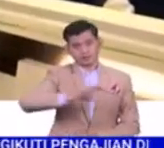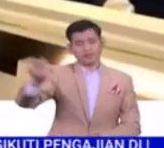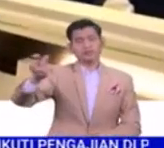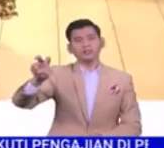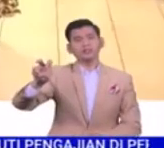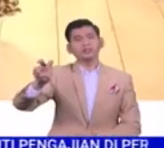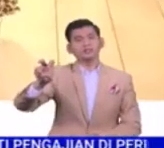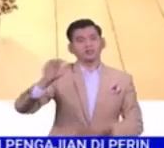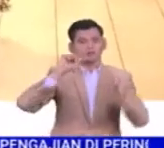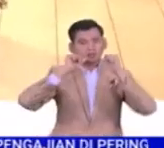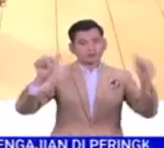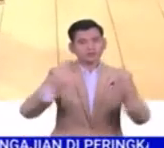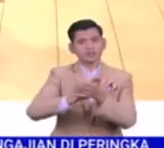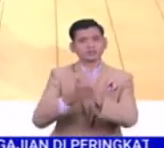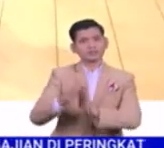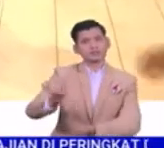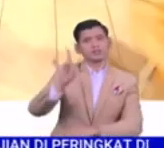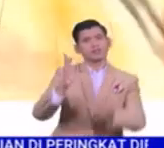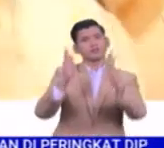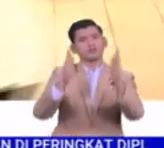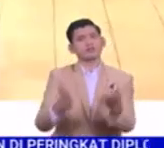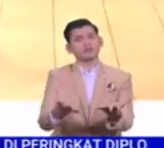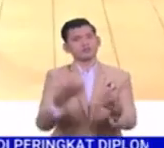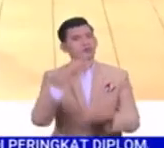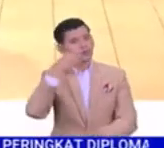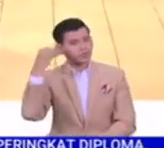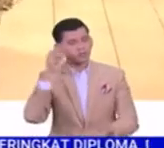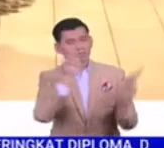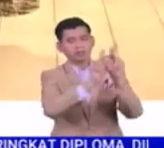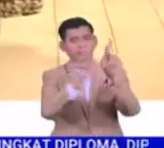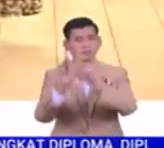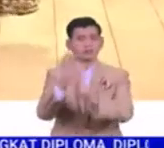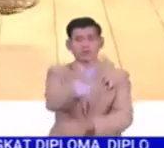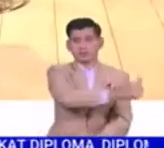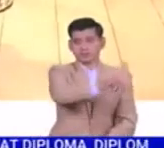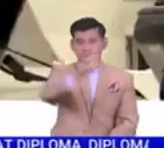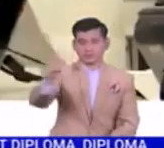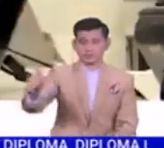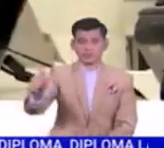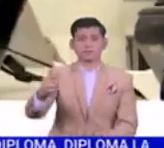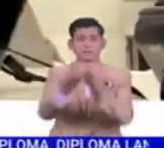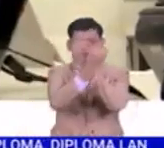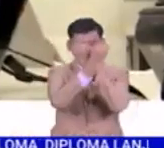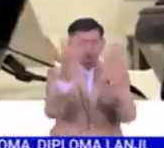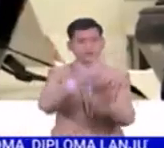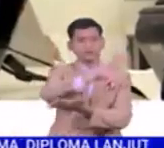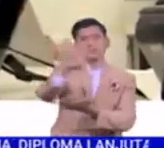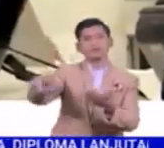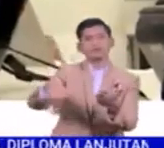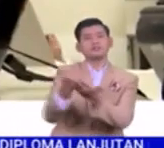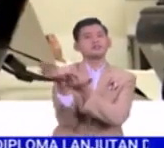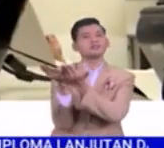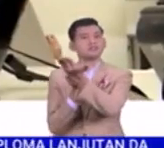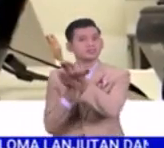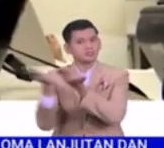bagi mereka yang ingin pulang ke kampung halaman. Dan untuk makluman semua, perkhidmatan pengangkutan awam